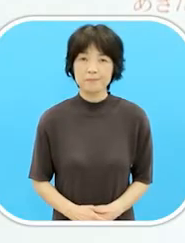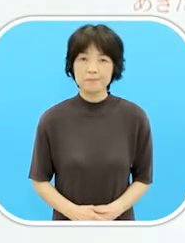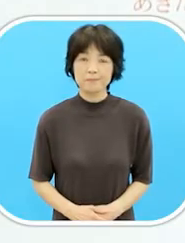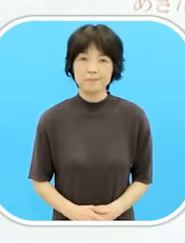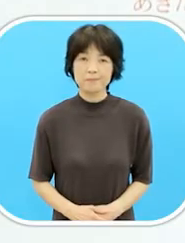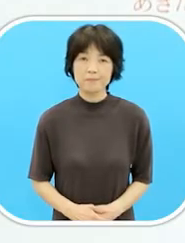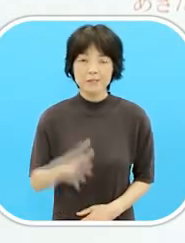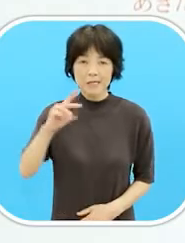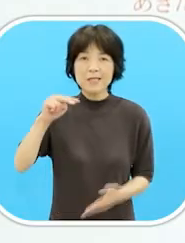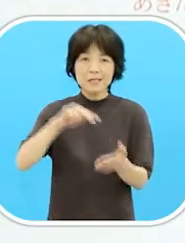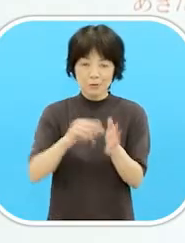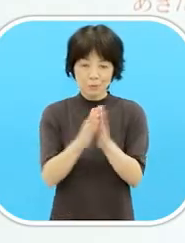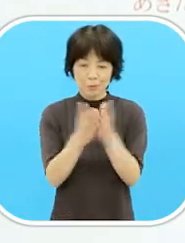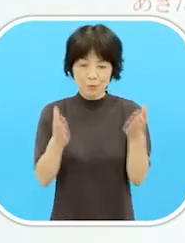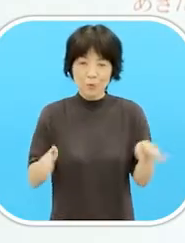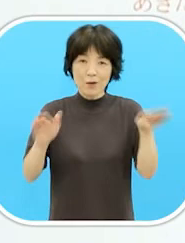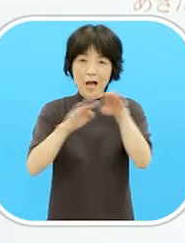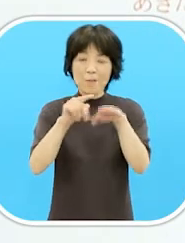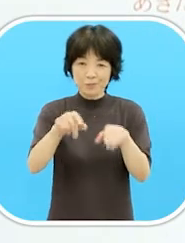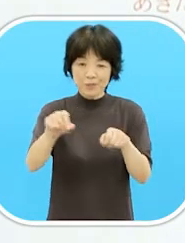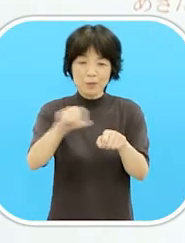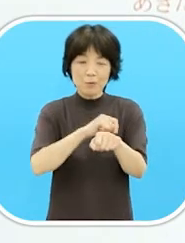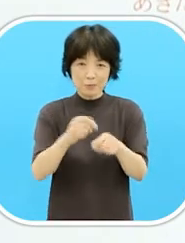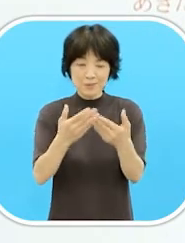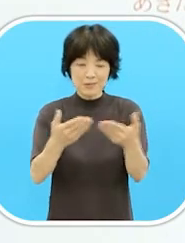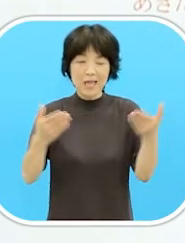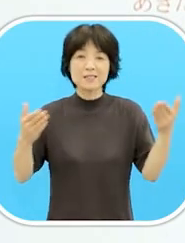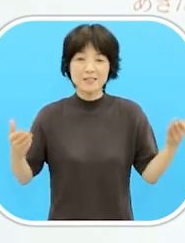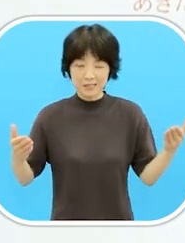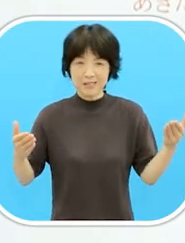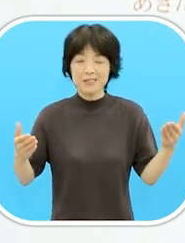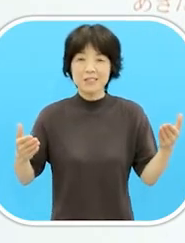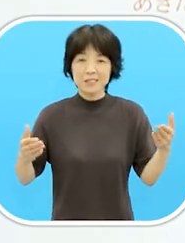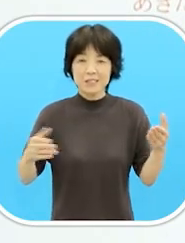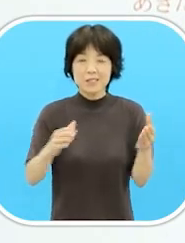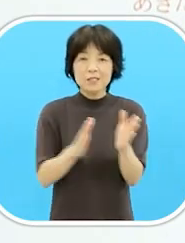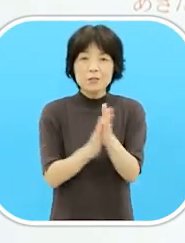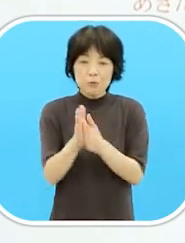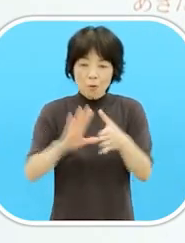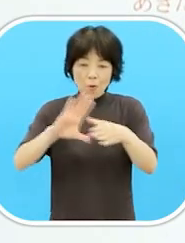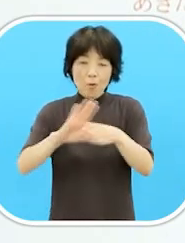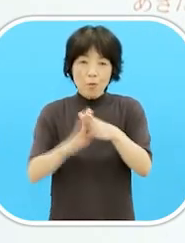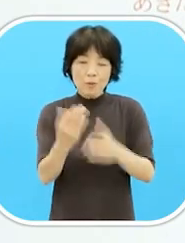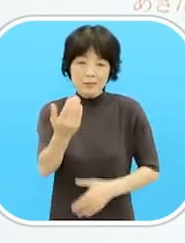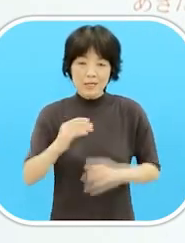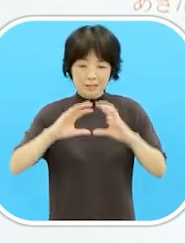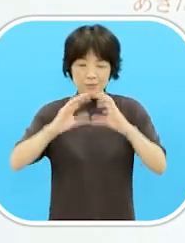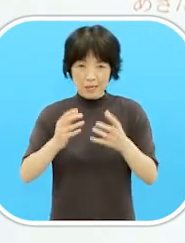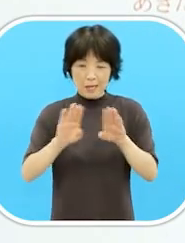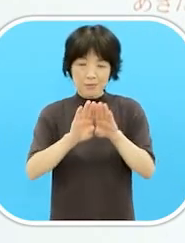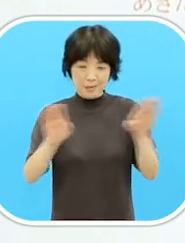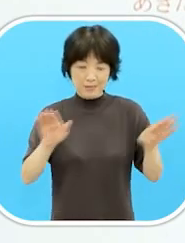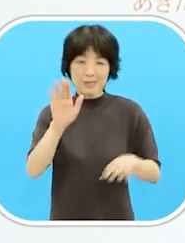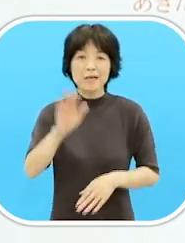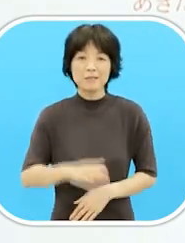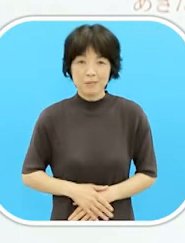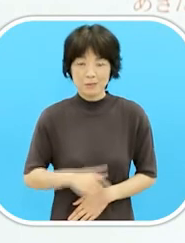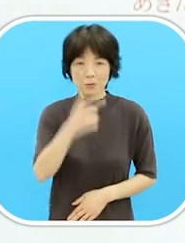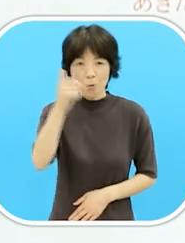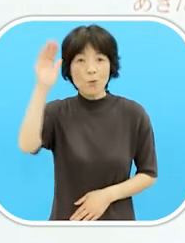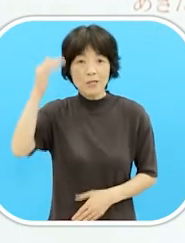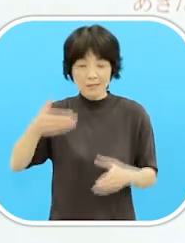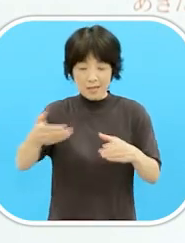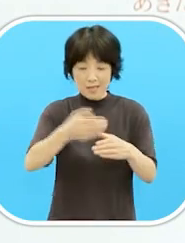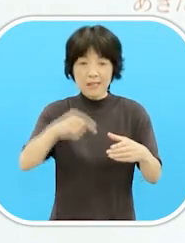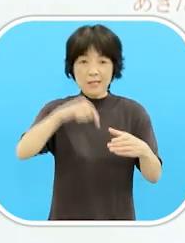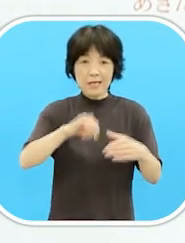県立図書館で8月17日まで特別展示縄文前期の世界を開催しています。大館市の